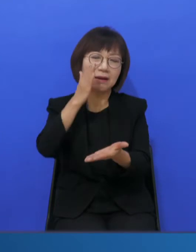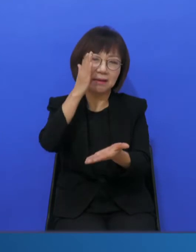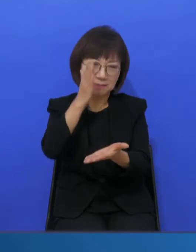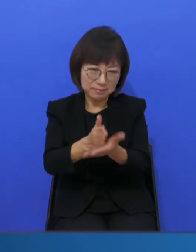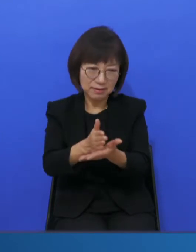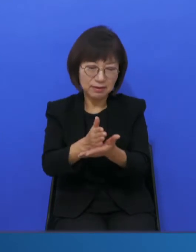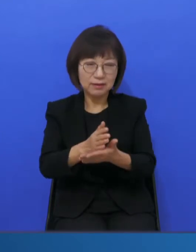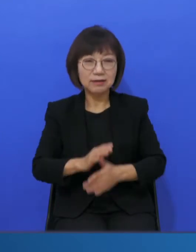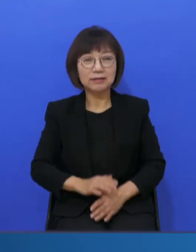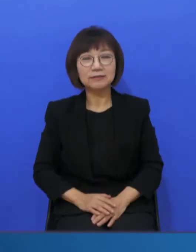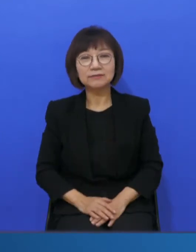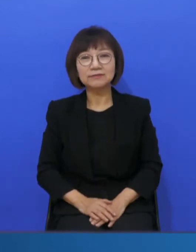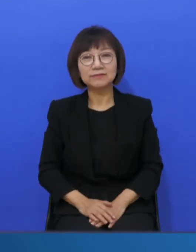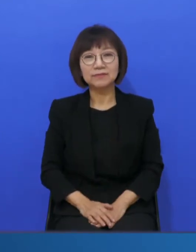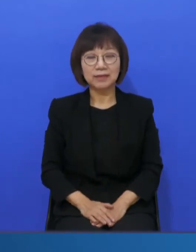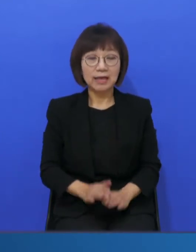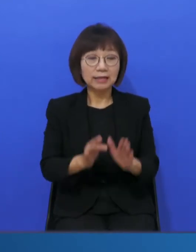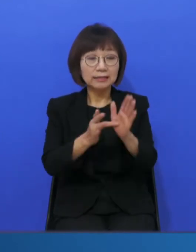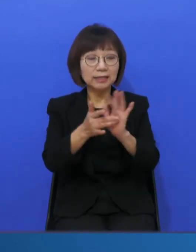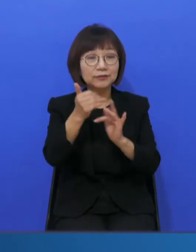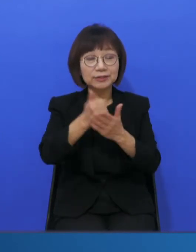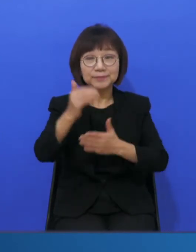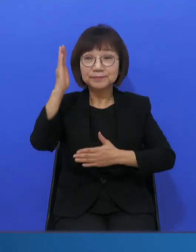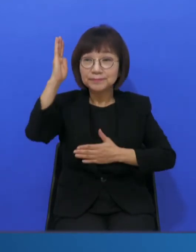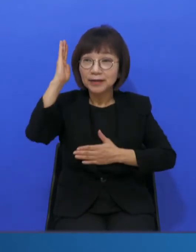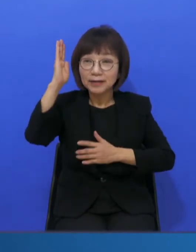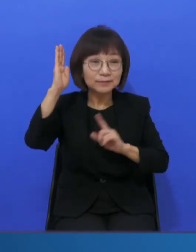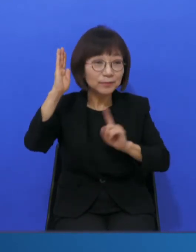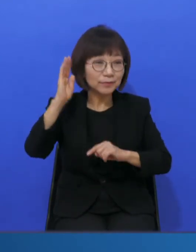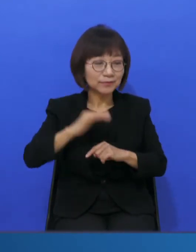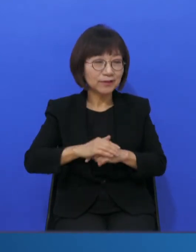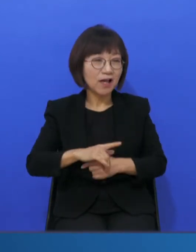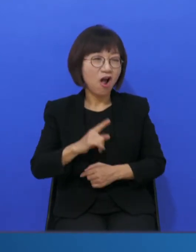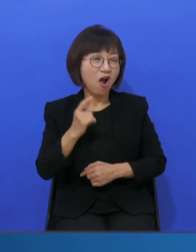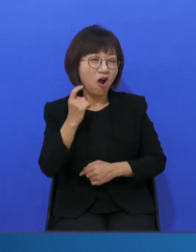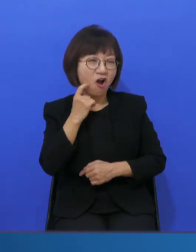이 첫마디가 그겁니다. 거짓 선지자의 그 노략질에 속지 말라. So the